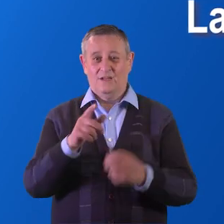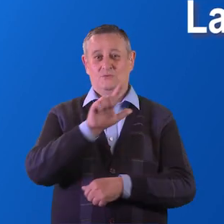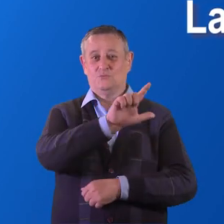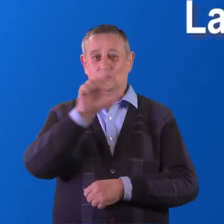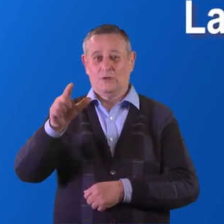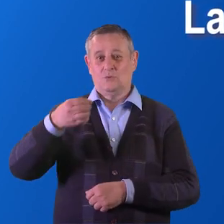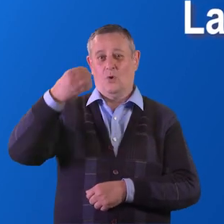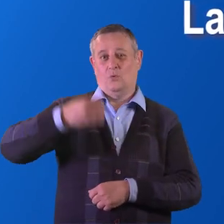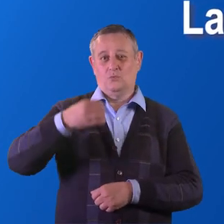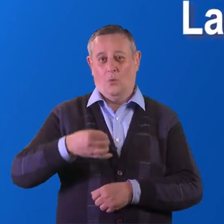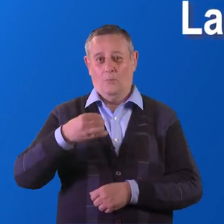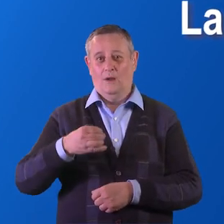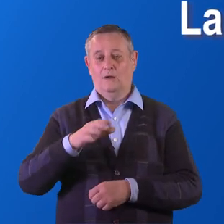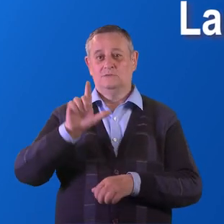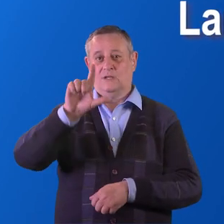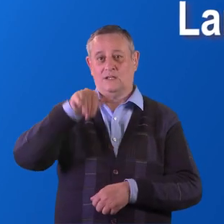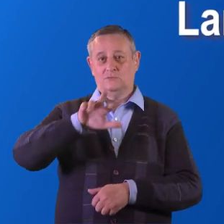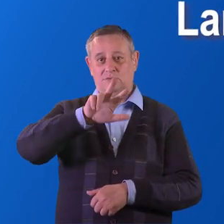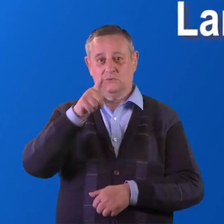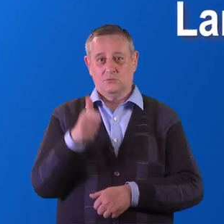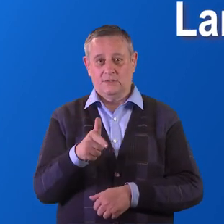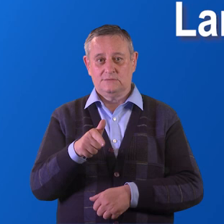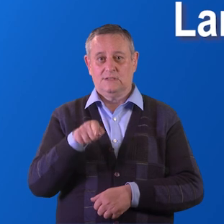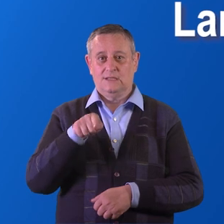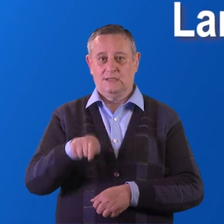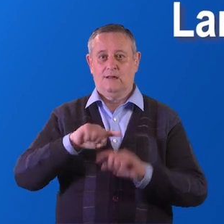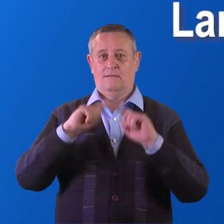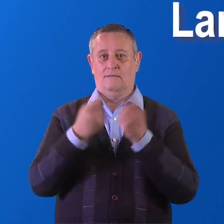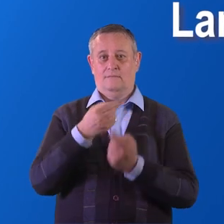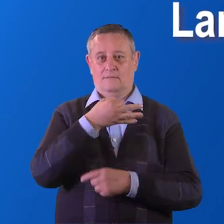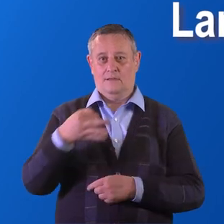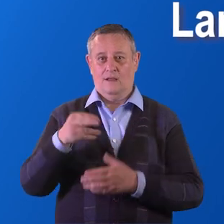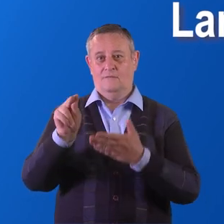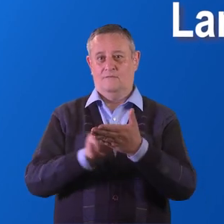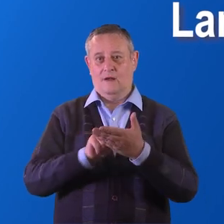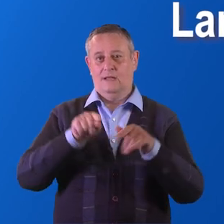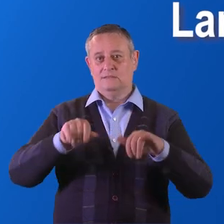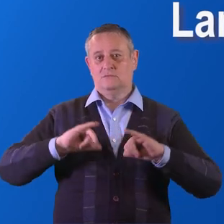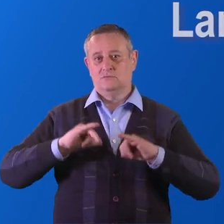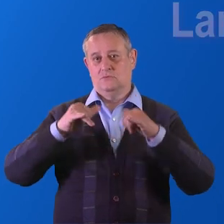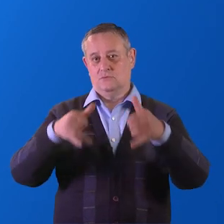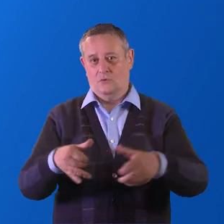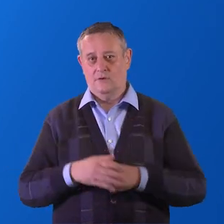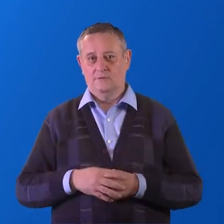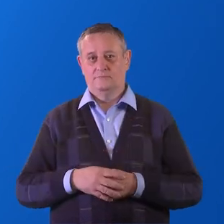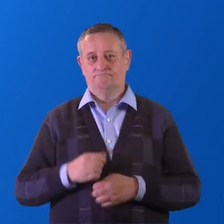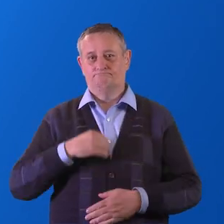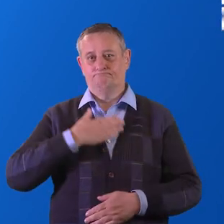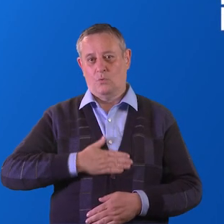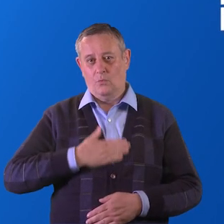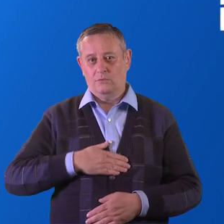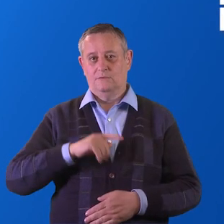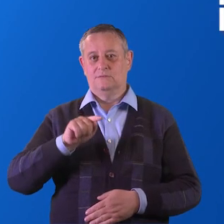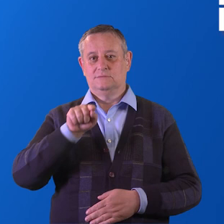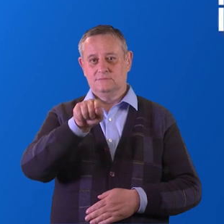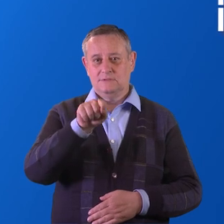wichtig am 22 Oktober 2023 sind Landtagswahlen in Südtirol